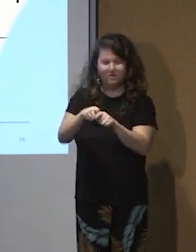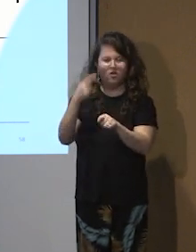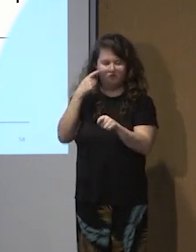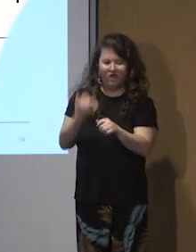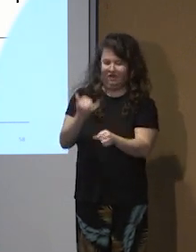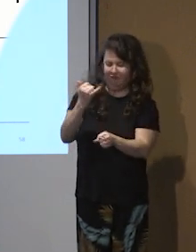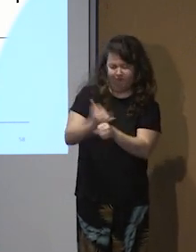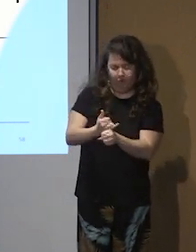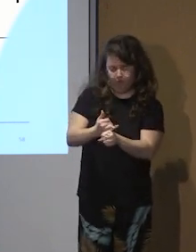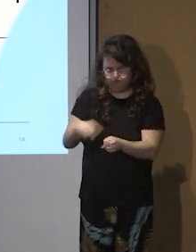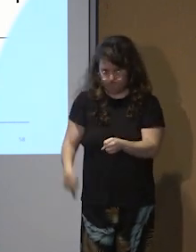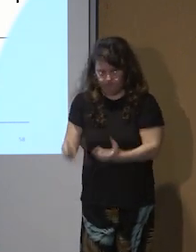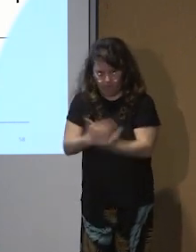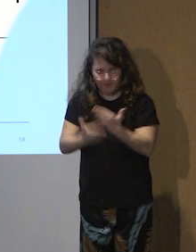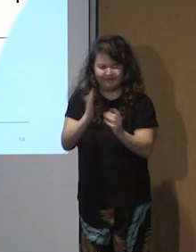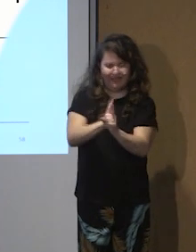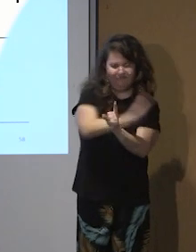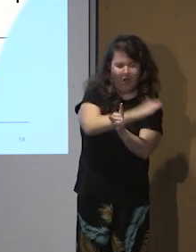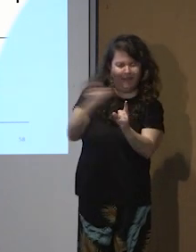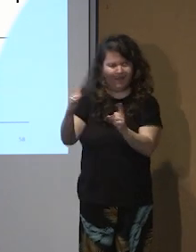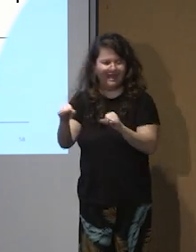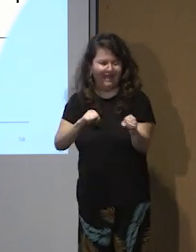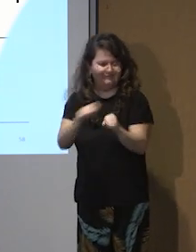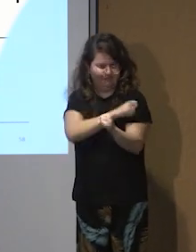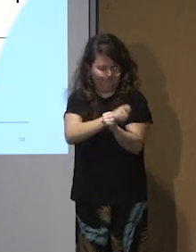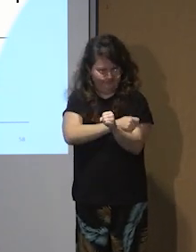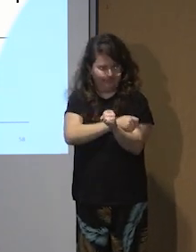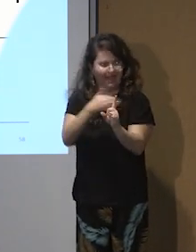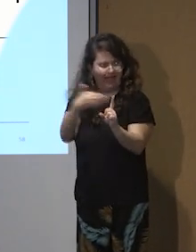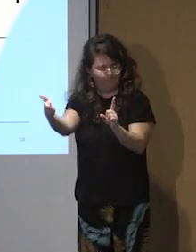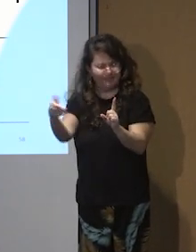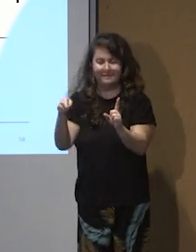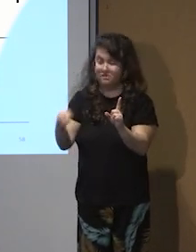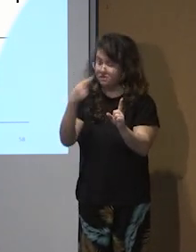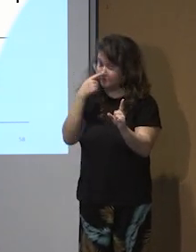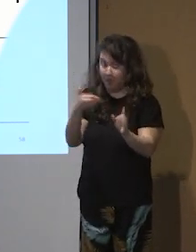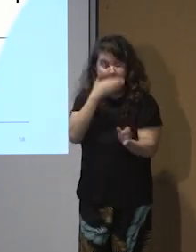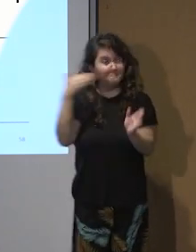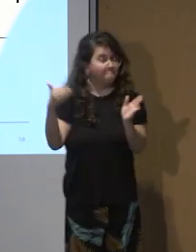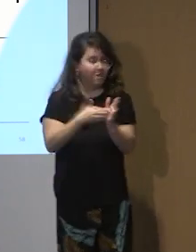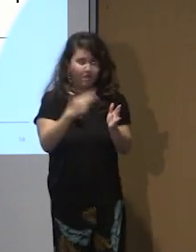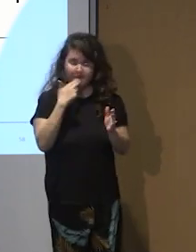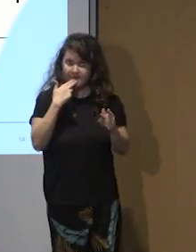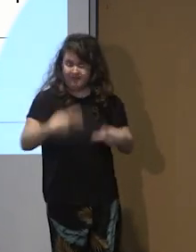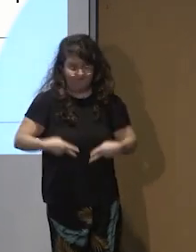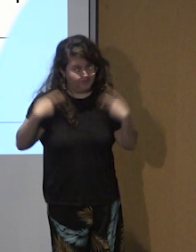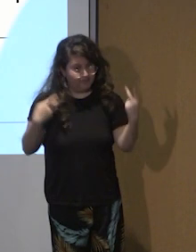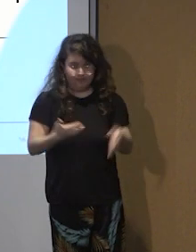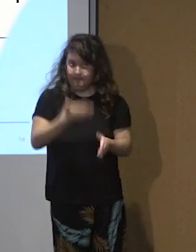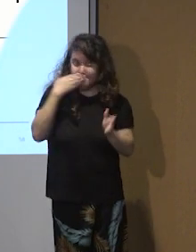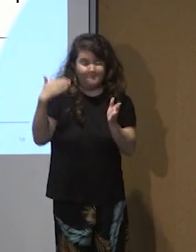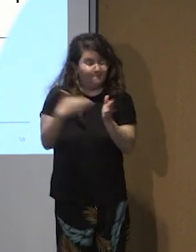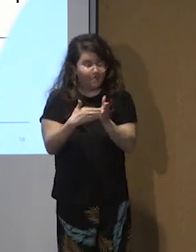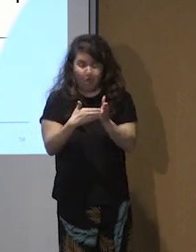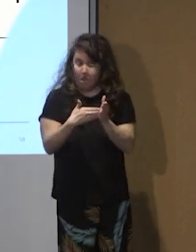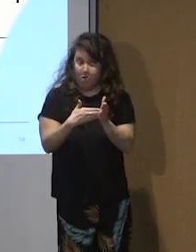prothèse, non seulement il y avait une meilleure qualité de vie, une meilleure satisfaction, une meilleure survie globale post-opératoire, et